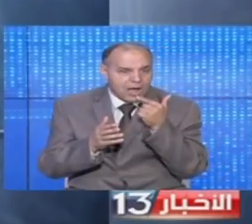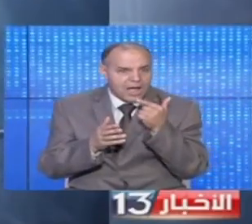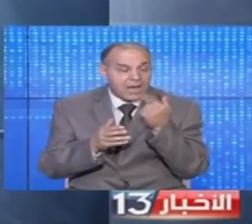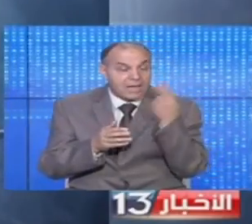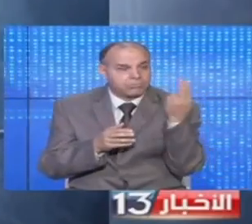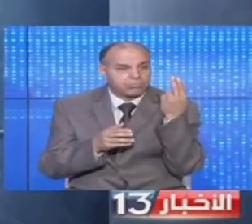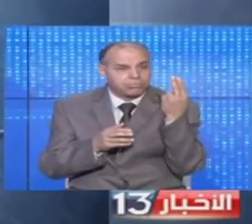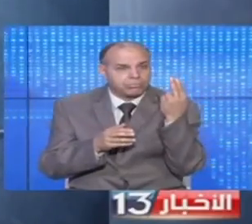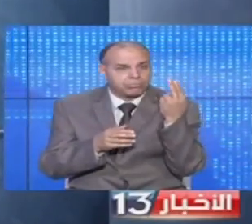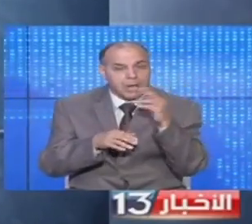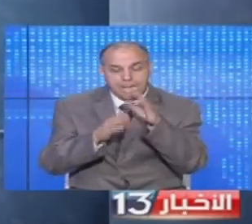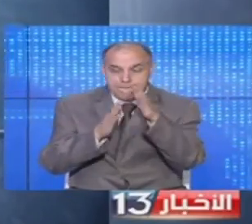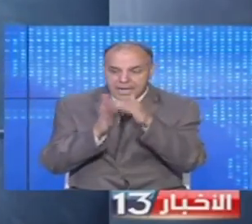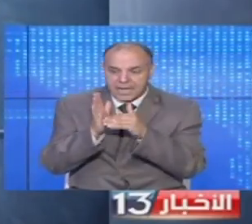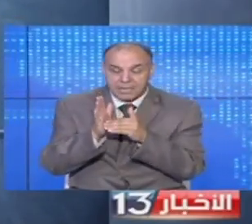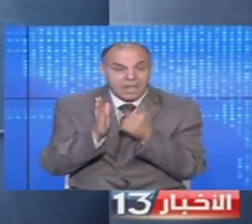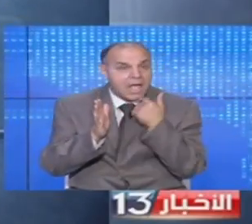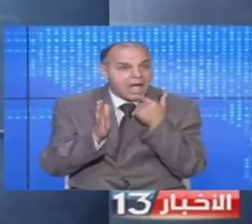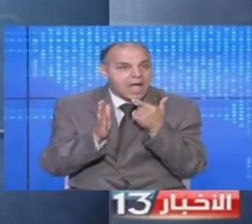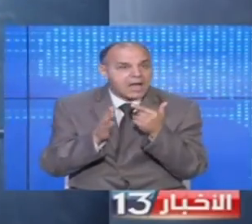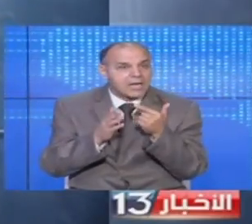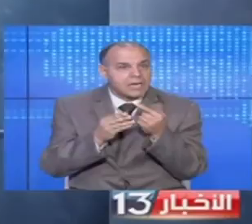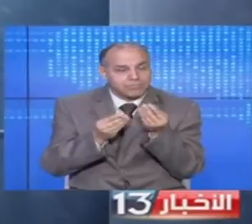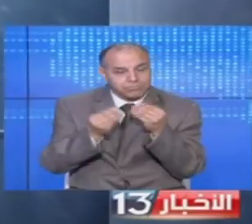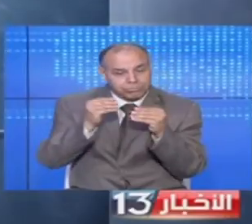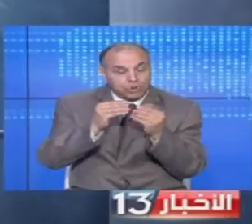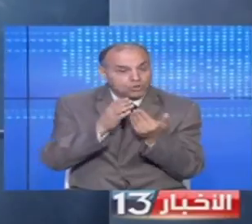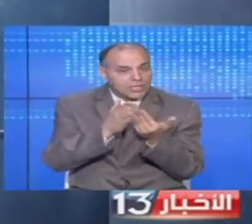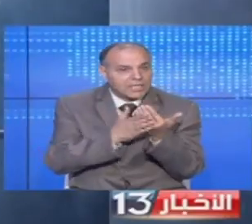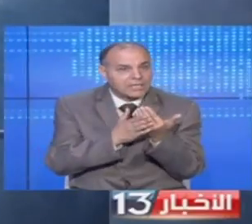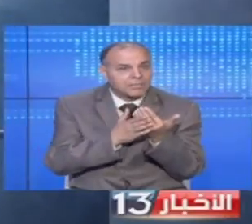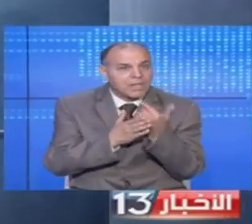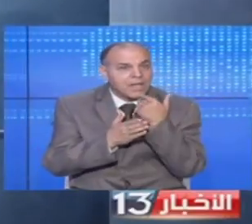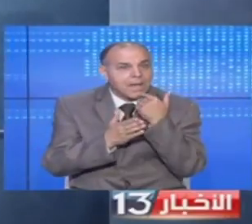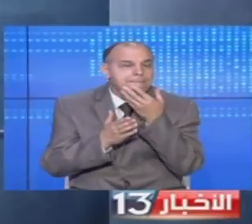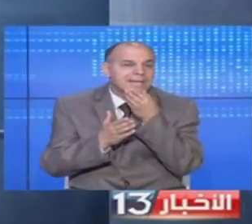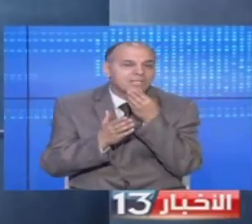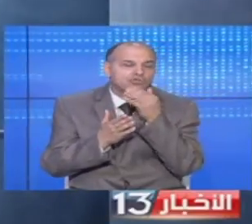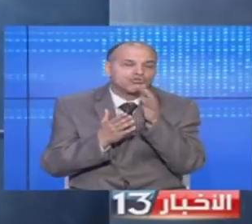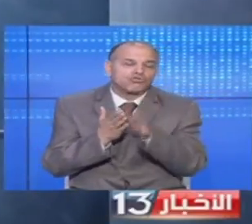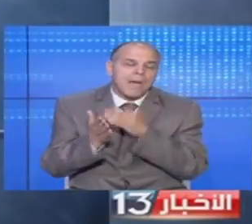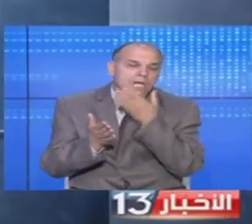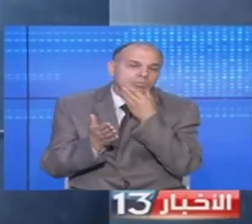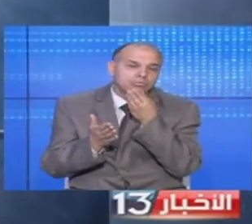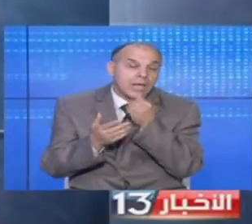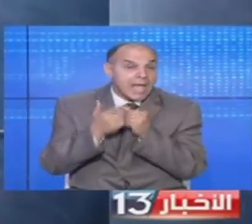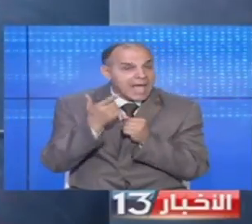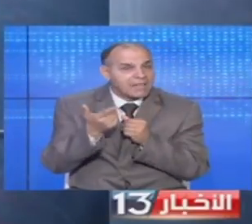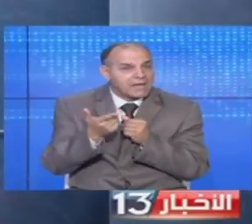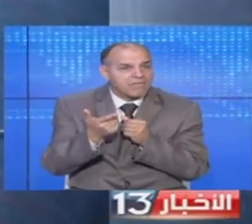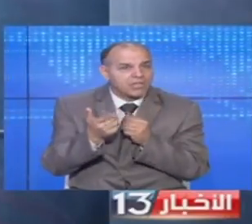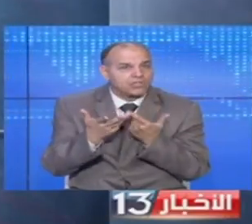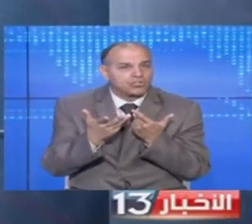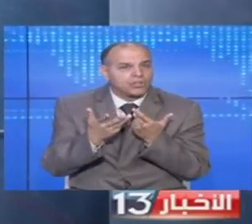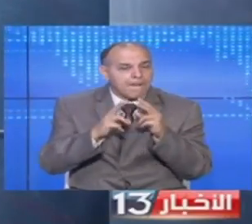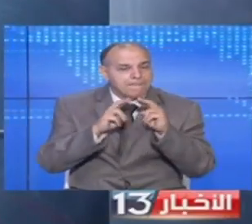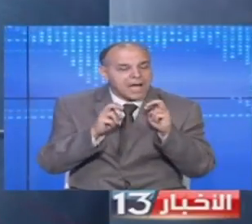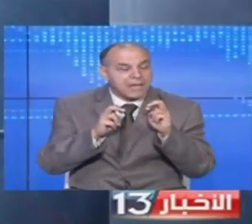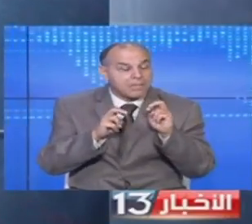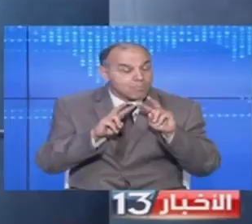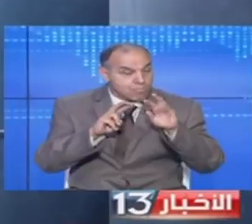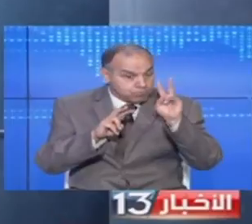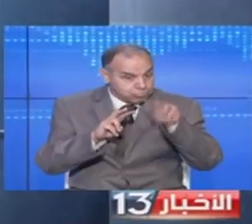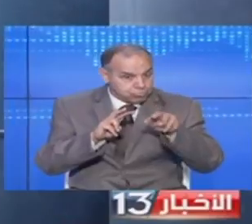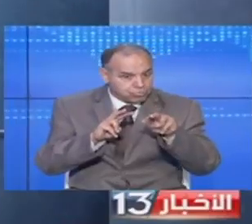الاكاديميه في بيان ان صيغ المزادات الجديده مثال جميل يبرز كيف يمكن للبحث الاساسي